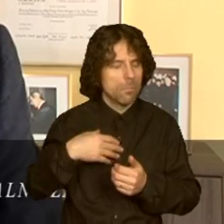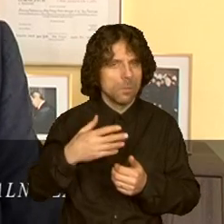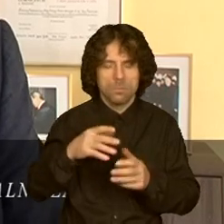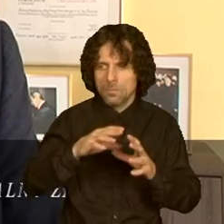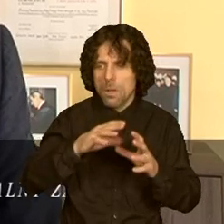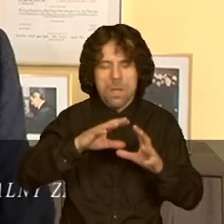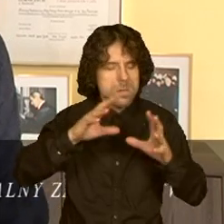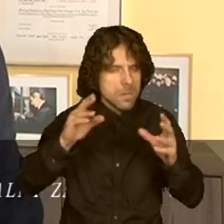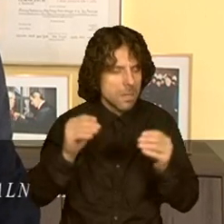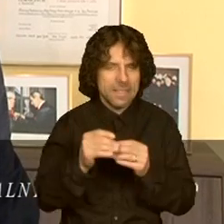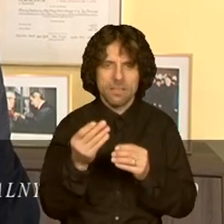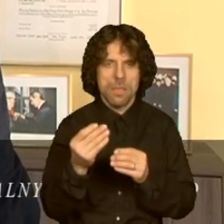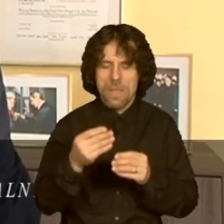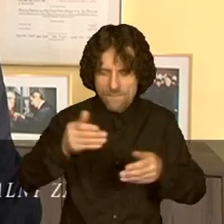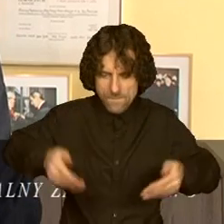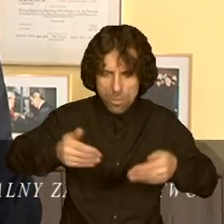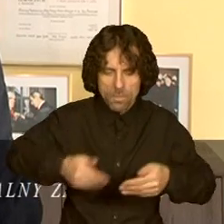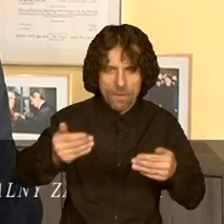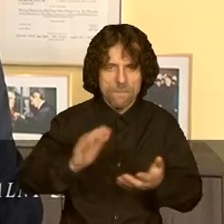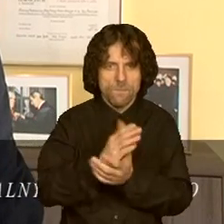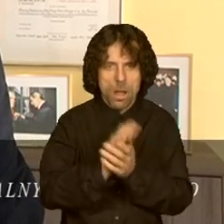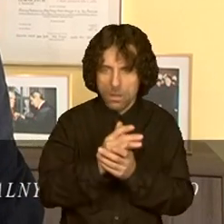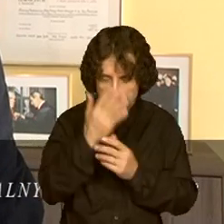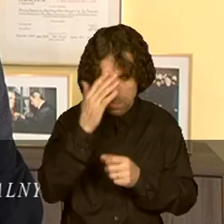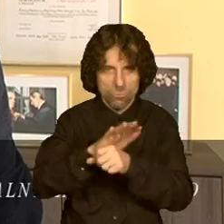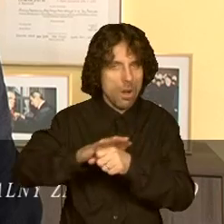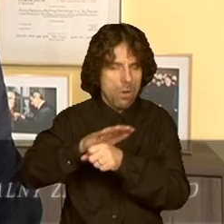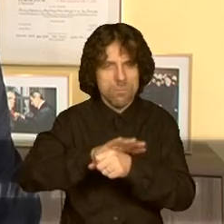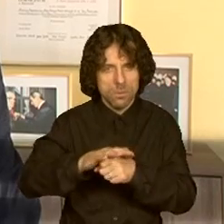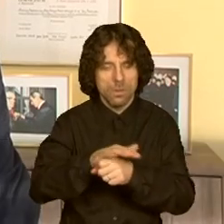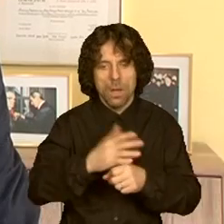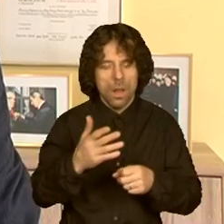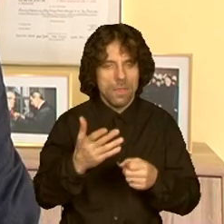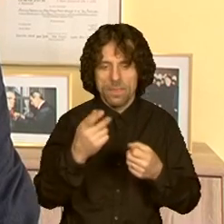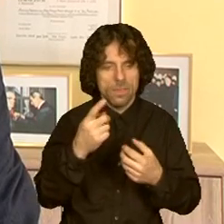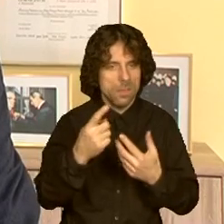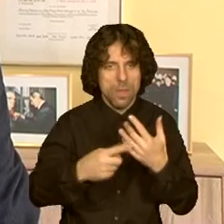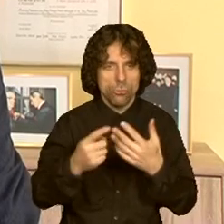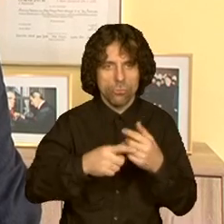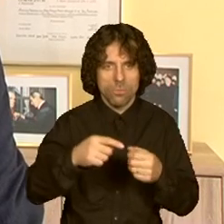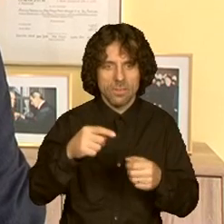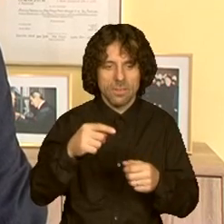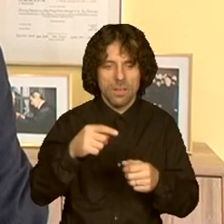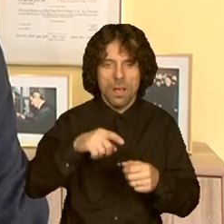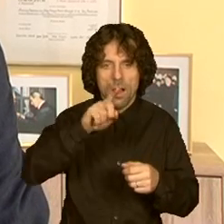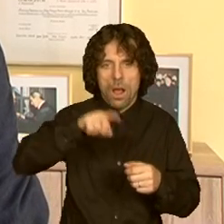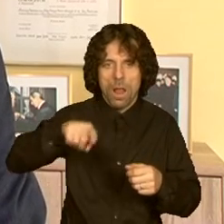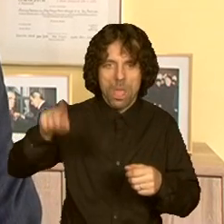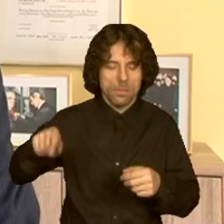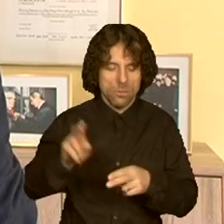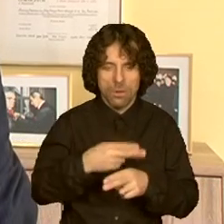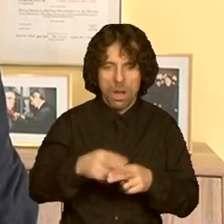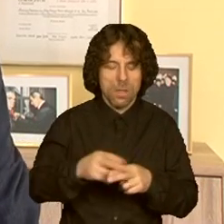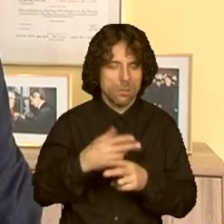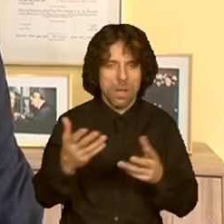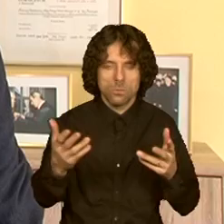wszelką cenę wydobywaliśmy ten węgiel, ale wydobywaliśmy, nie licząc się przede wszystkim z kalendarzem.